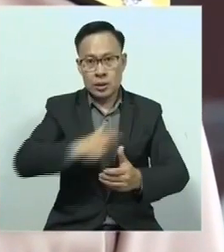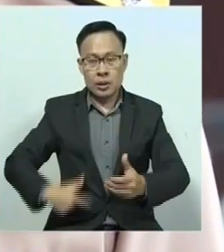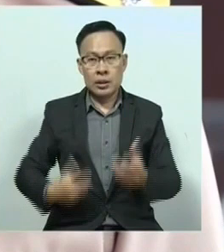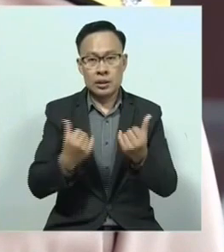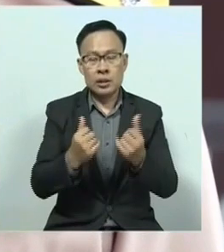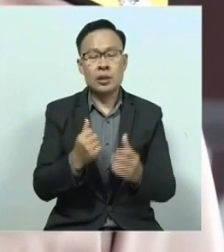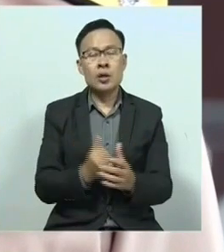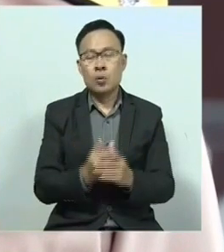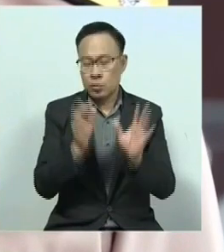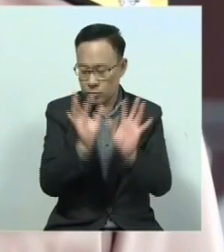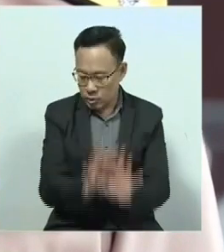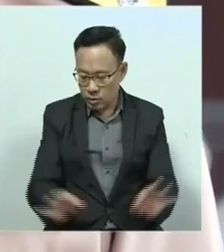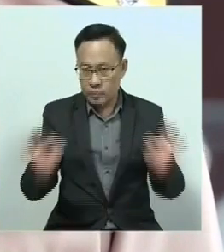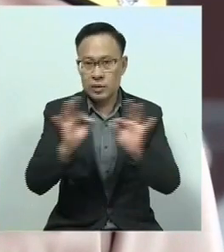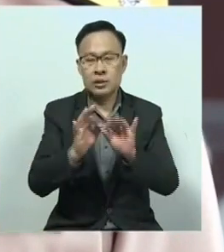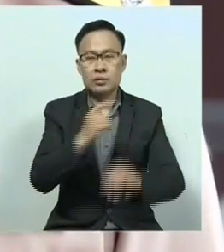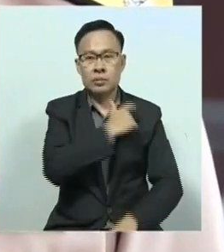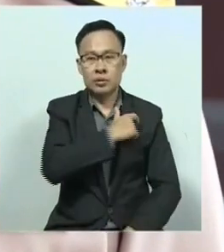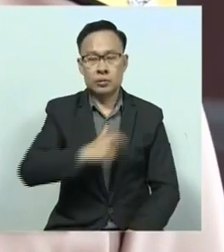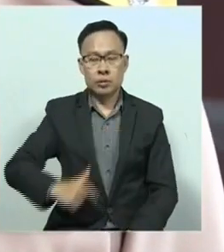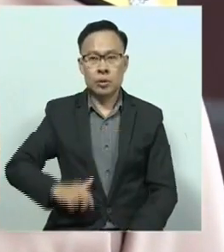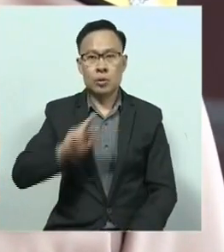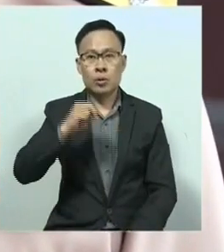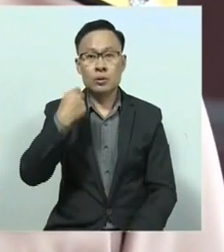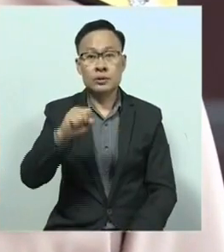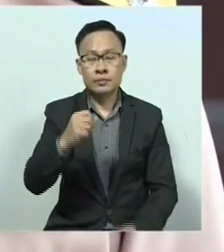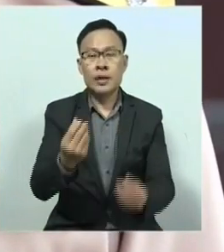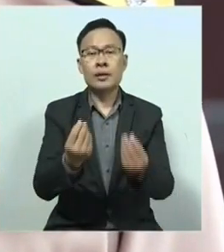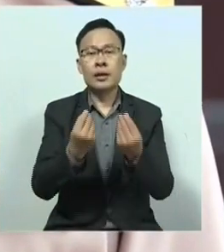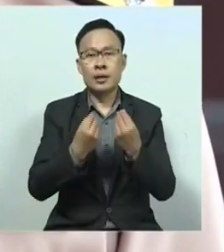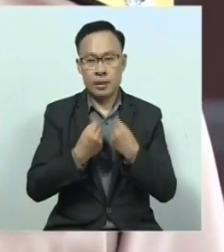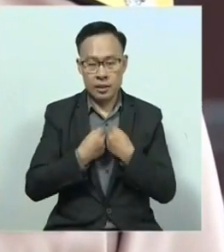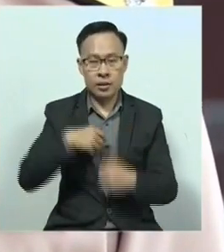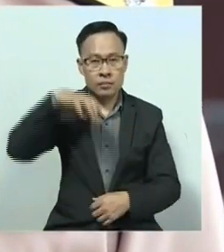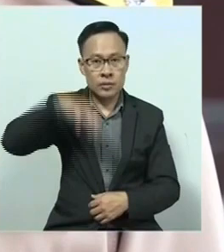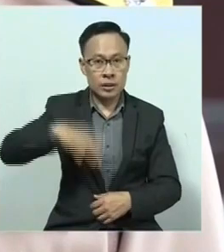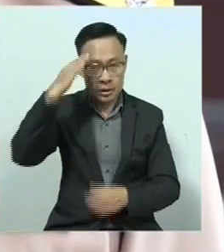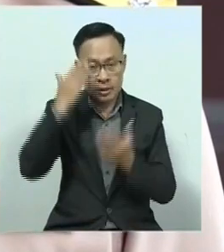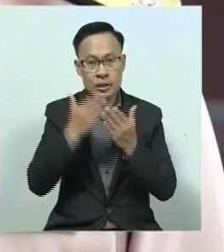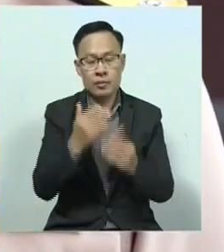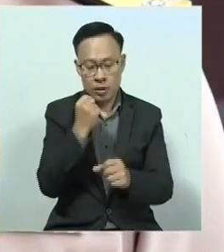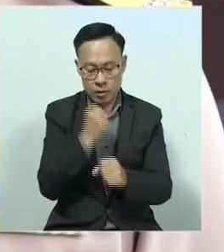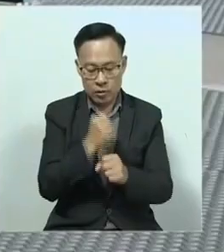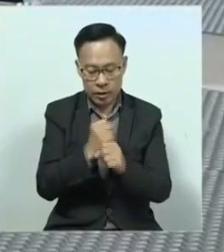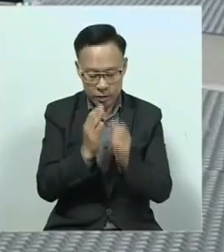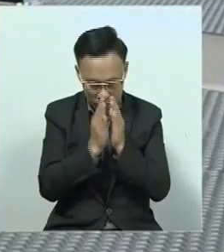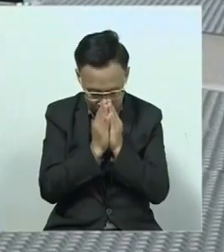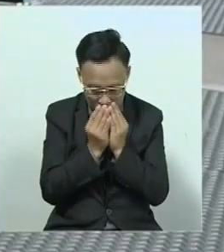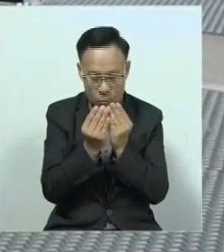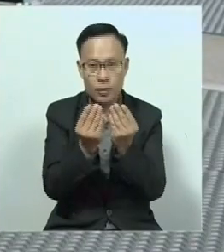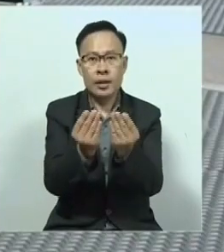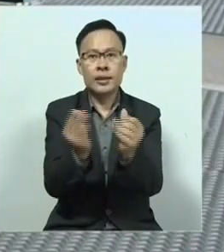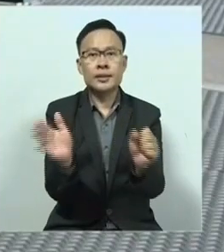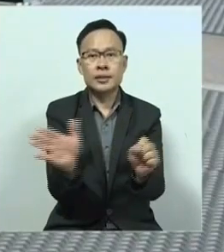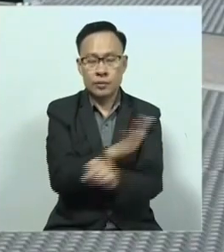พระมหากรุณาธิคุณที่ได้มีโอกาสได้สนองพระมหากรุณาธิคุณในครั้งนี ้ค่ะทุกคนก็ค